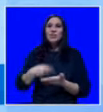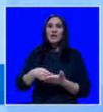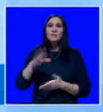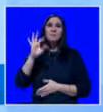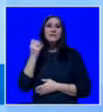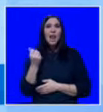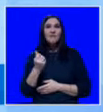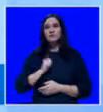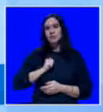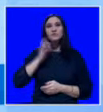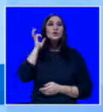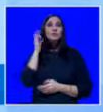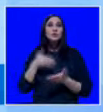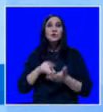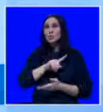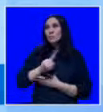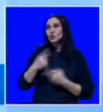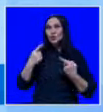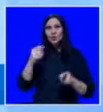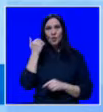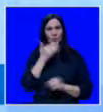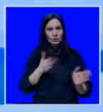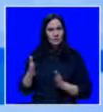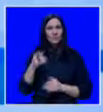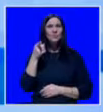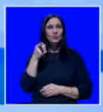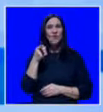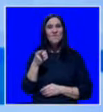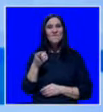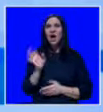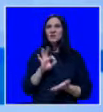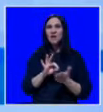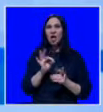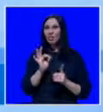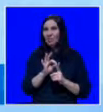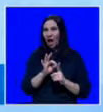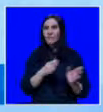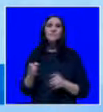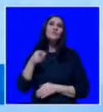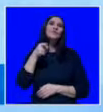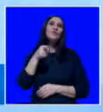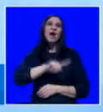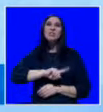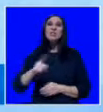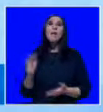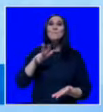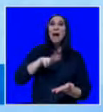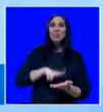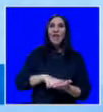се запазваше името, за да не може някой друг да го ползва. Тоест това е целта. Но това не е в патентното ведомство и не е търговска